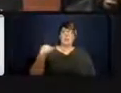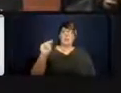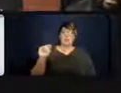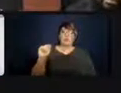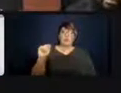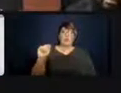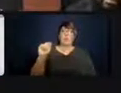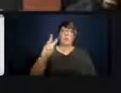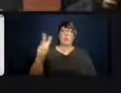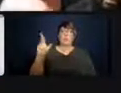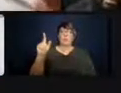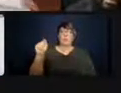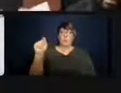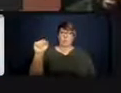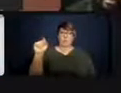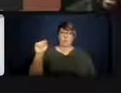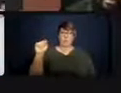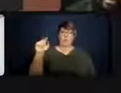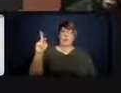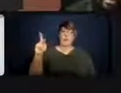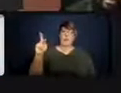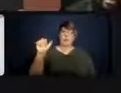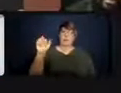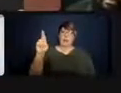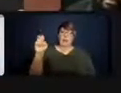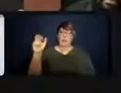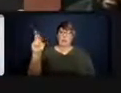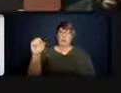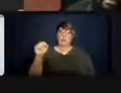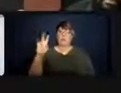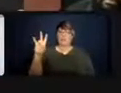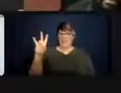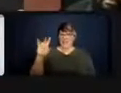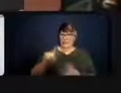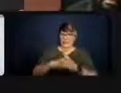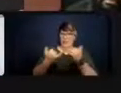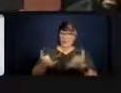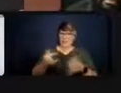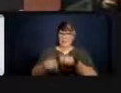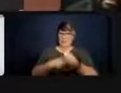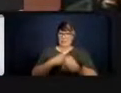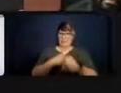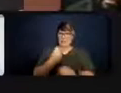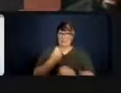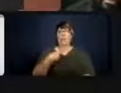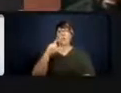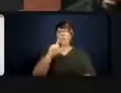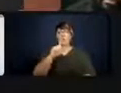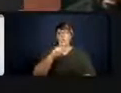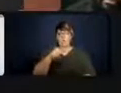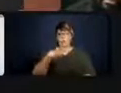school, Westville middle school, na nyingine. Shule nane zinaanza mwaka huu.